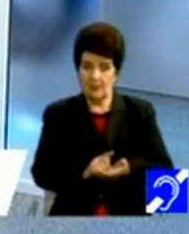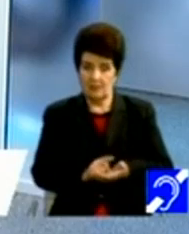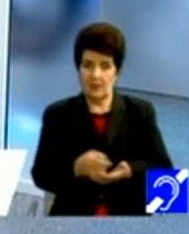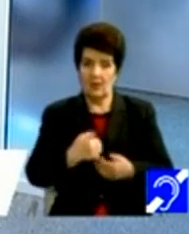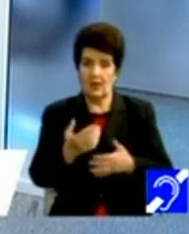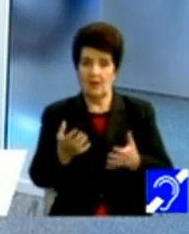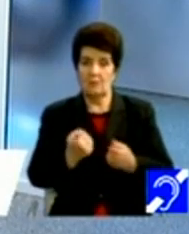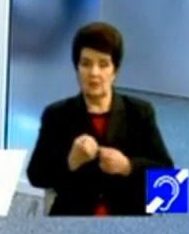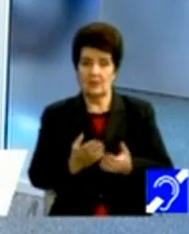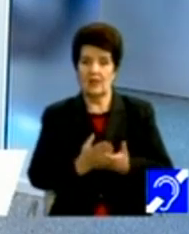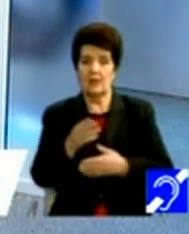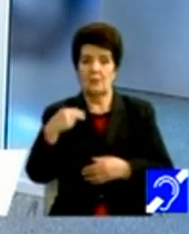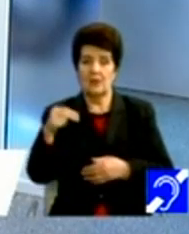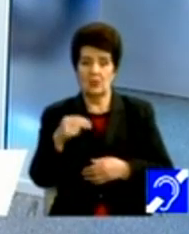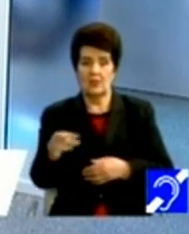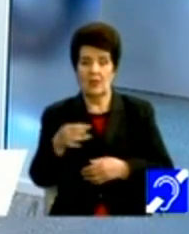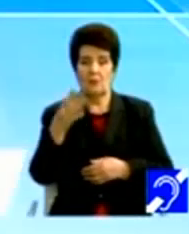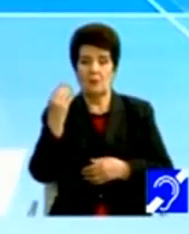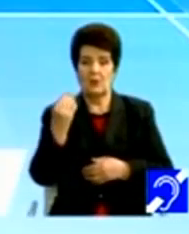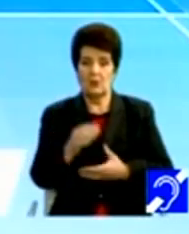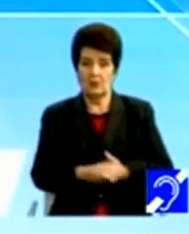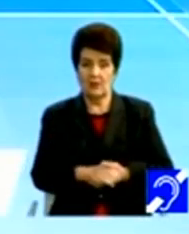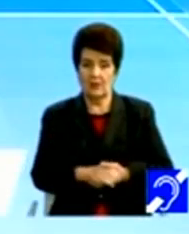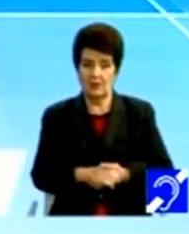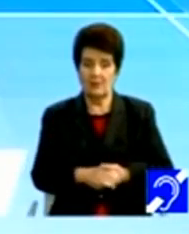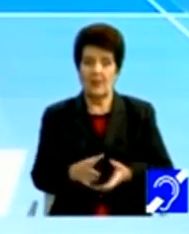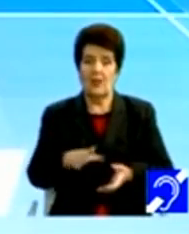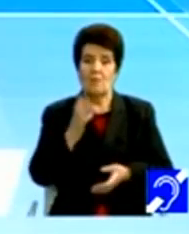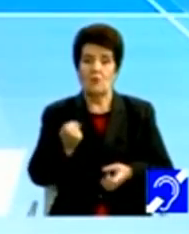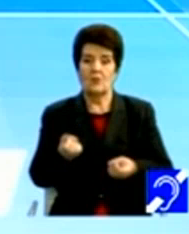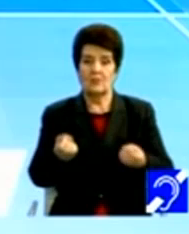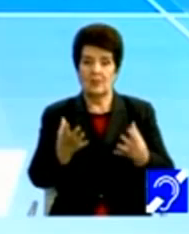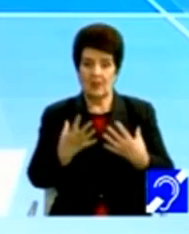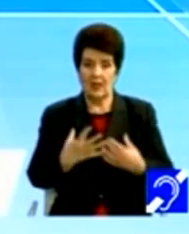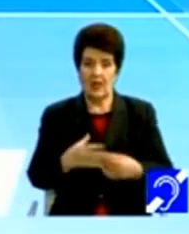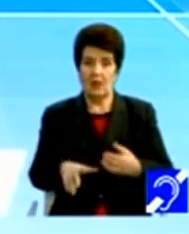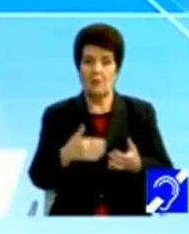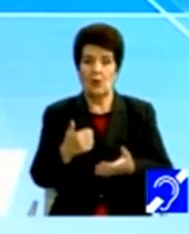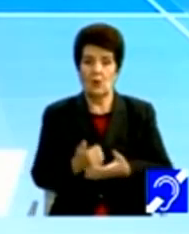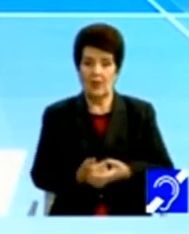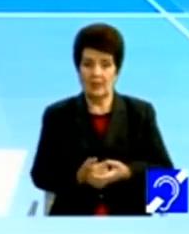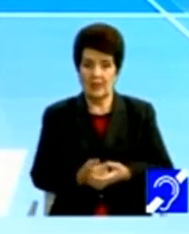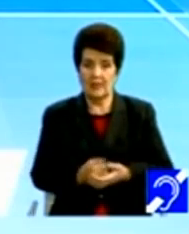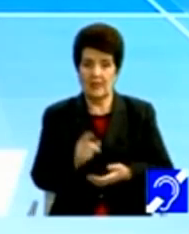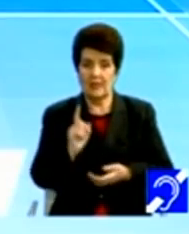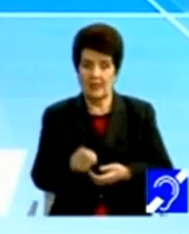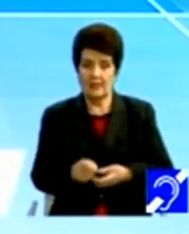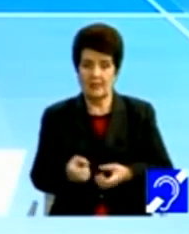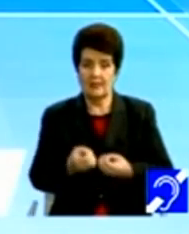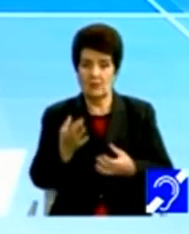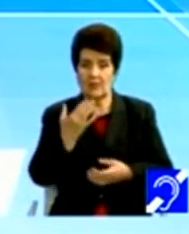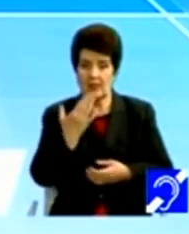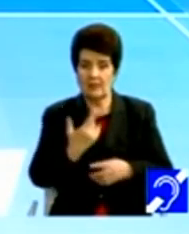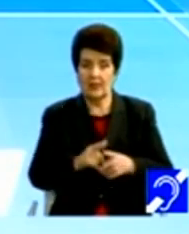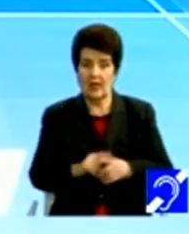le-am asumat în calitate de președinte a Republicii Moldova, am stipulat foarte clar că prioritatea este ieșirea din izolarea internațională în care